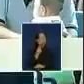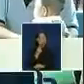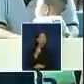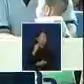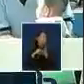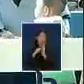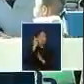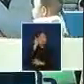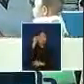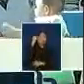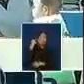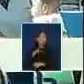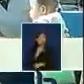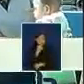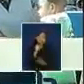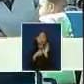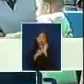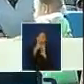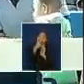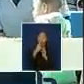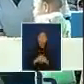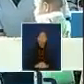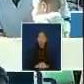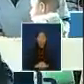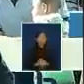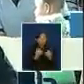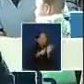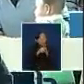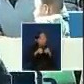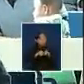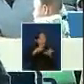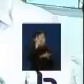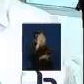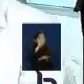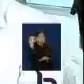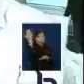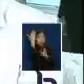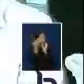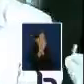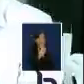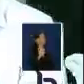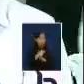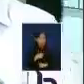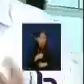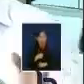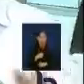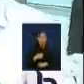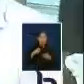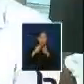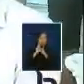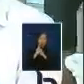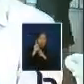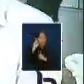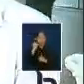อันนี้เป็นเรื่องที่ดี แล้วการที่ระบาดในช่วงนี้เป็นเพราะอากาศหรือเป็นเพราะอะไรครับคุณหมอ ก็หนึ่งเด็กเข้าโรงเรียนใหม่นะช่วงนี้เนี่ยเด็กเข้า